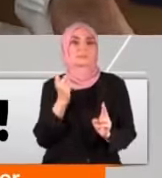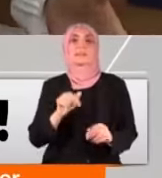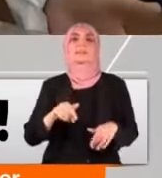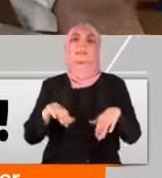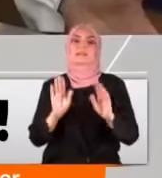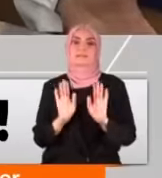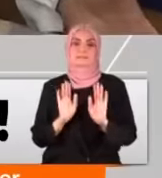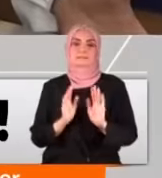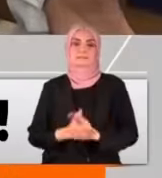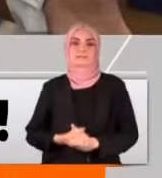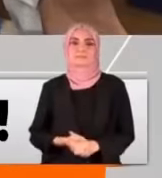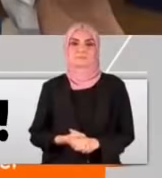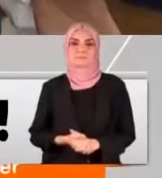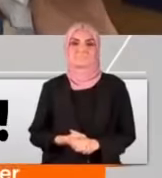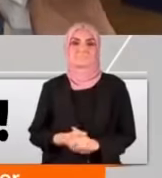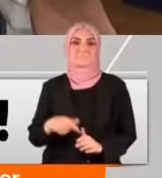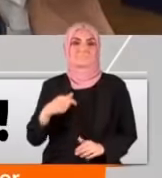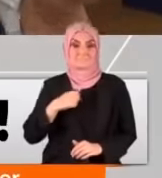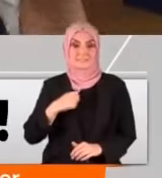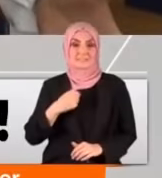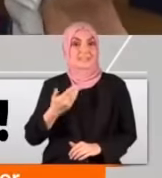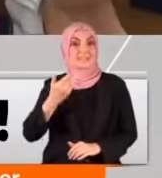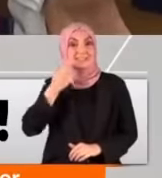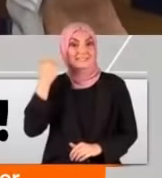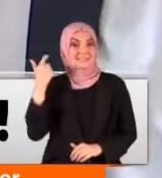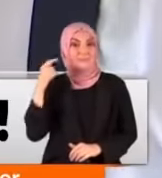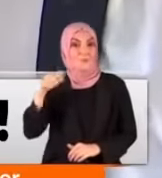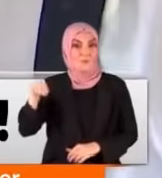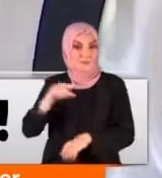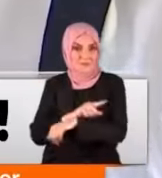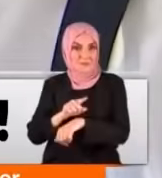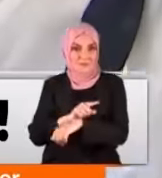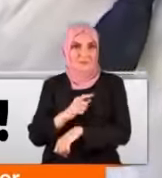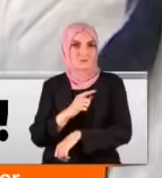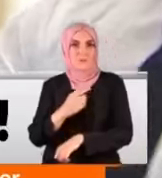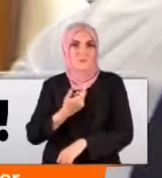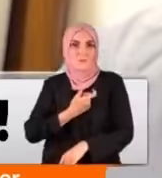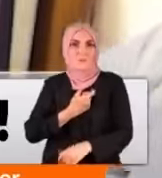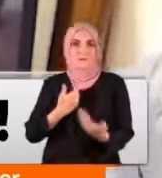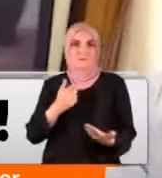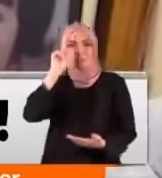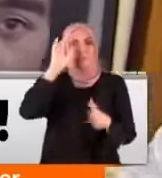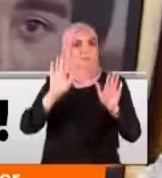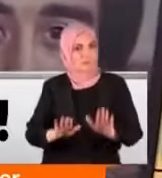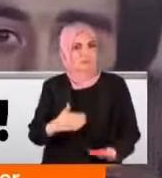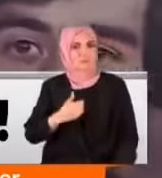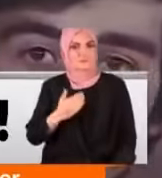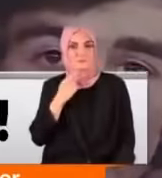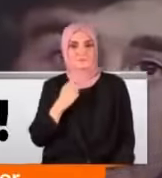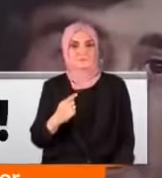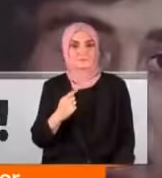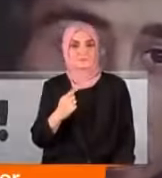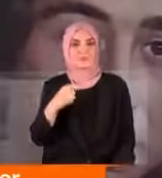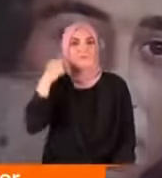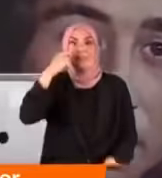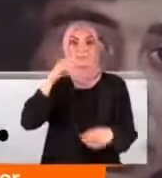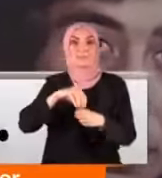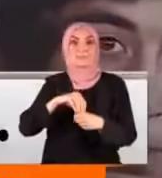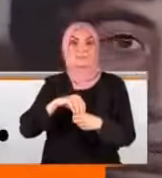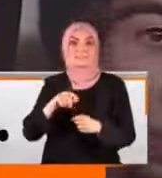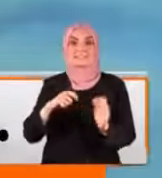zaman öğrenciydik. Ben sınıfta kalmıştım. Filmdeki lakabım Kalem Şakir. İlk